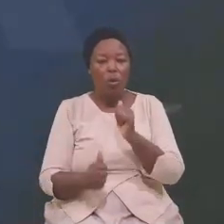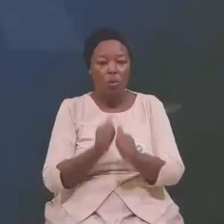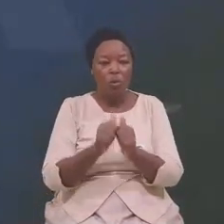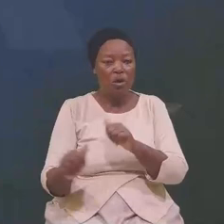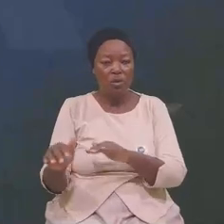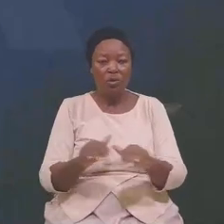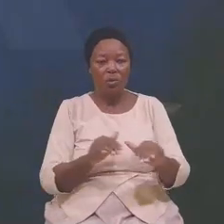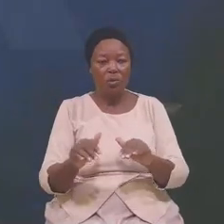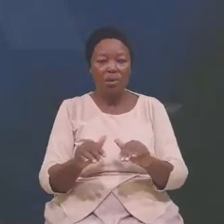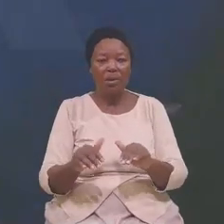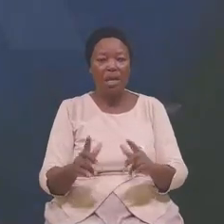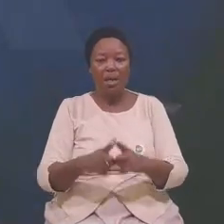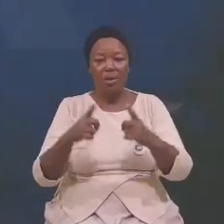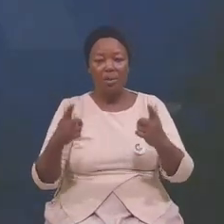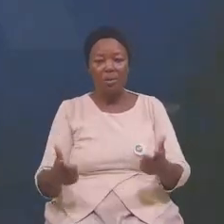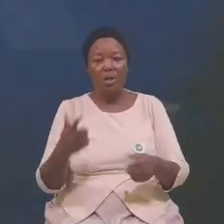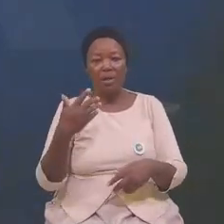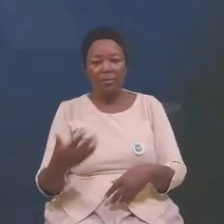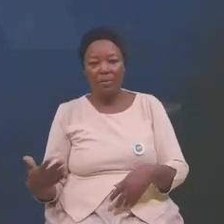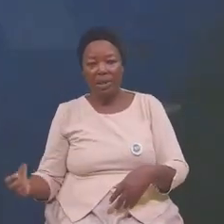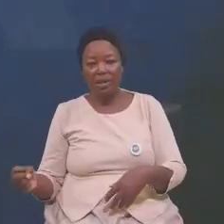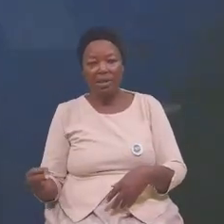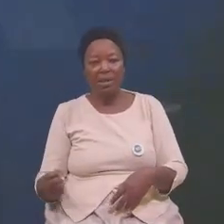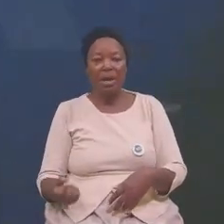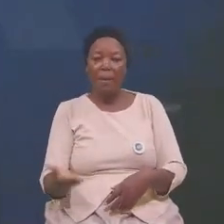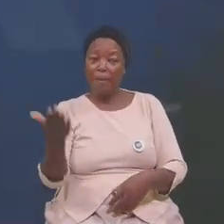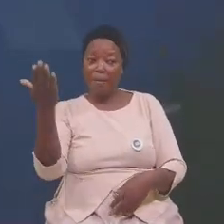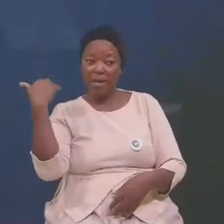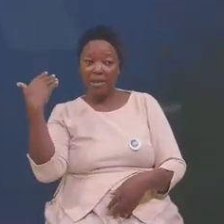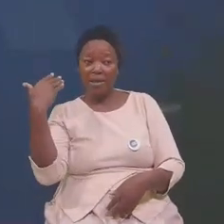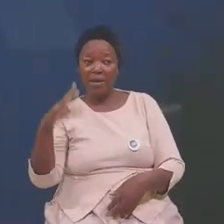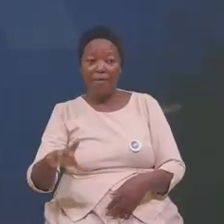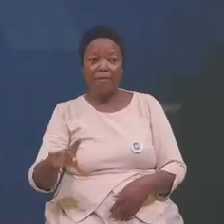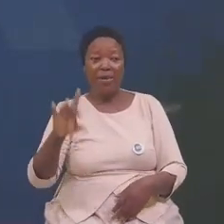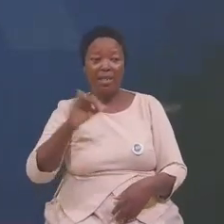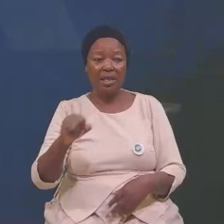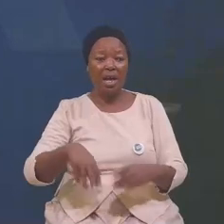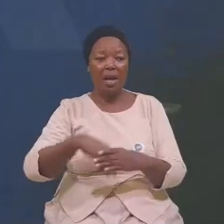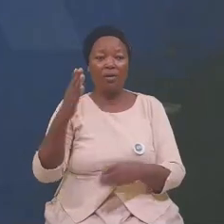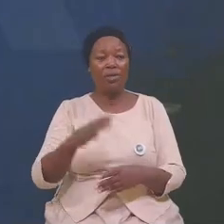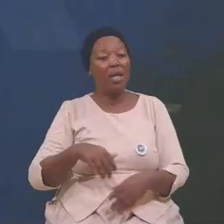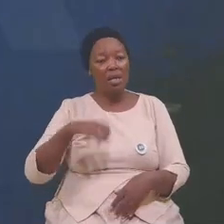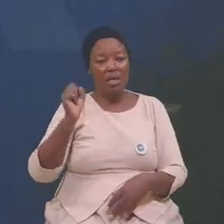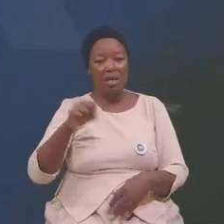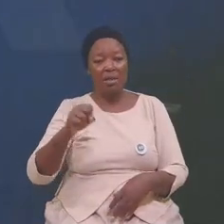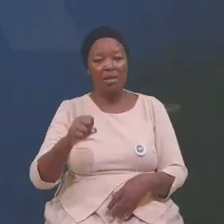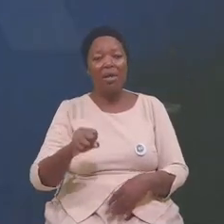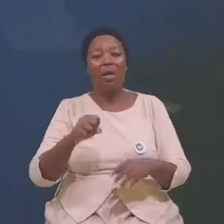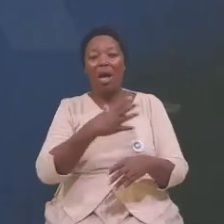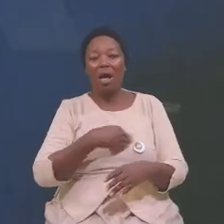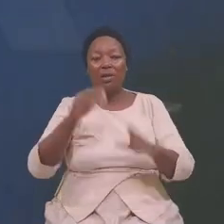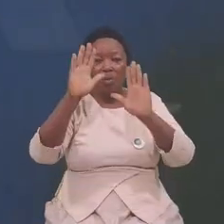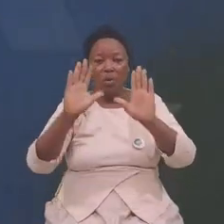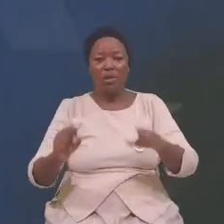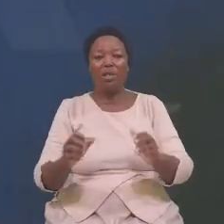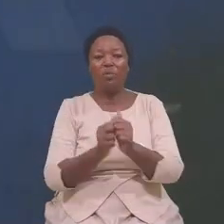10. Job 9, 10. Il fait des choses grandes et insondables, des merveilles sans